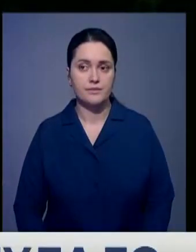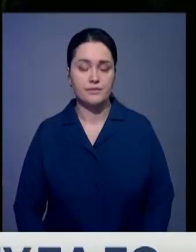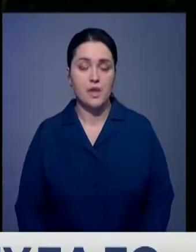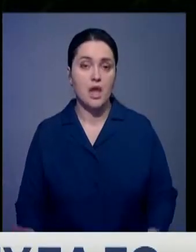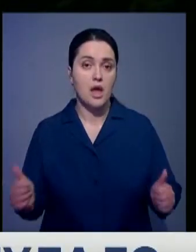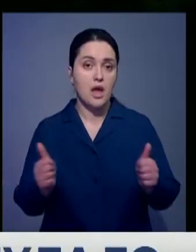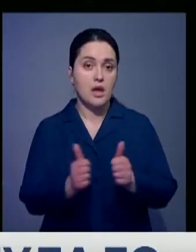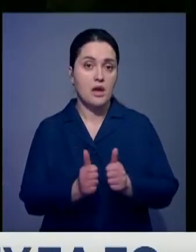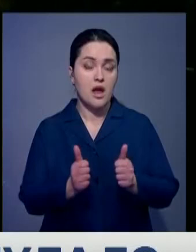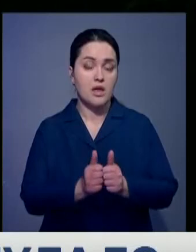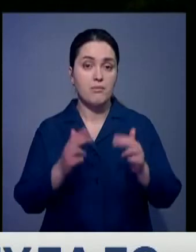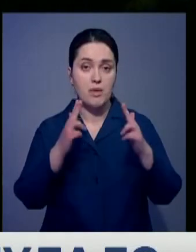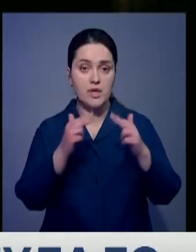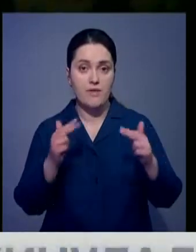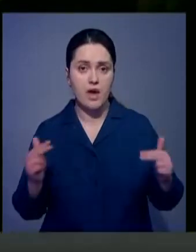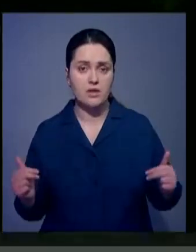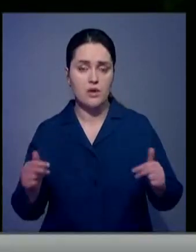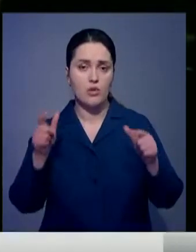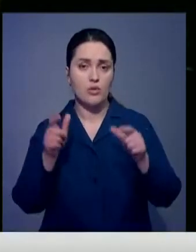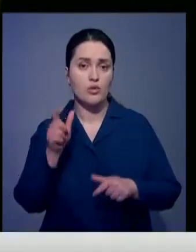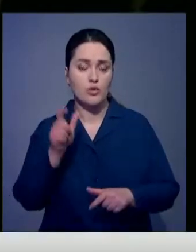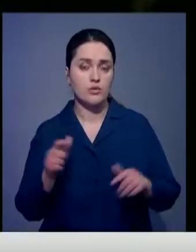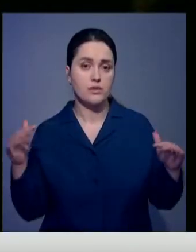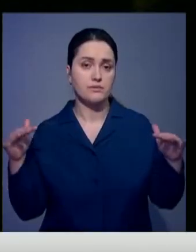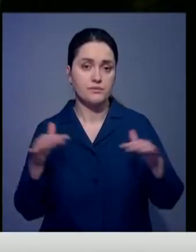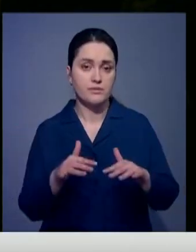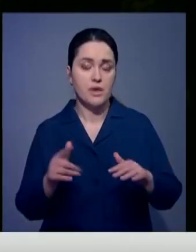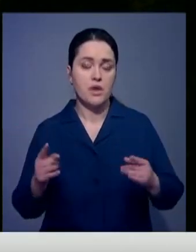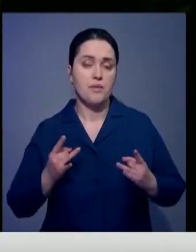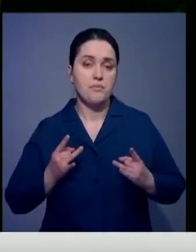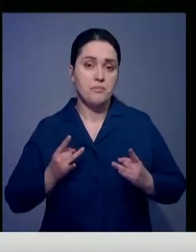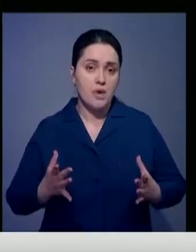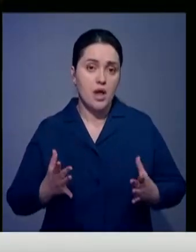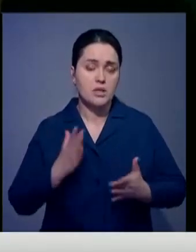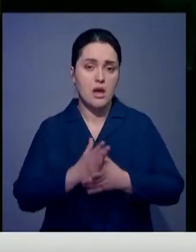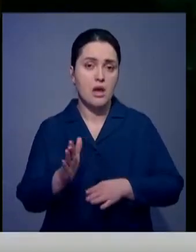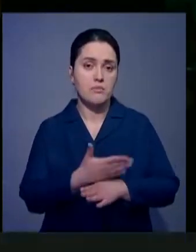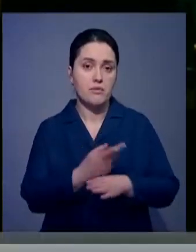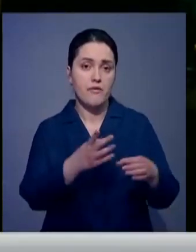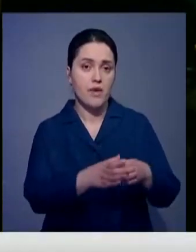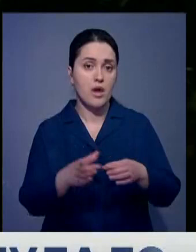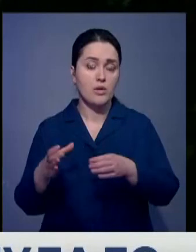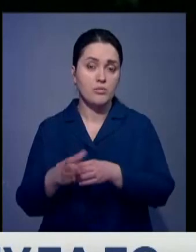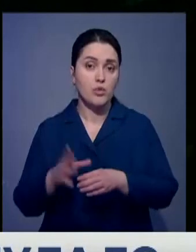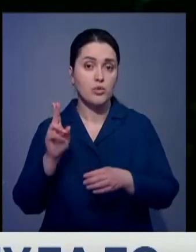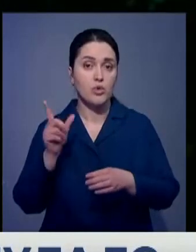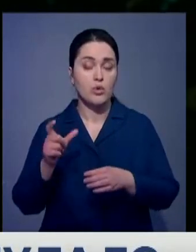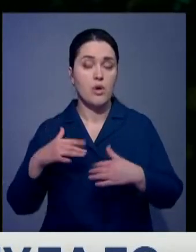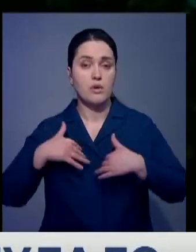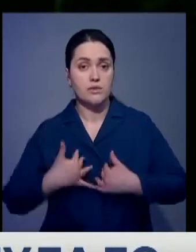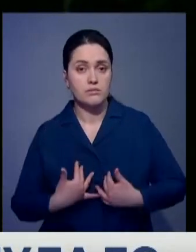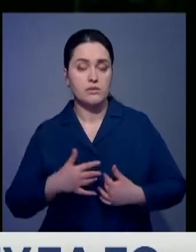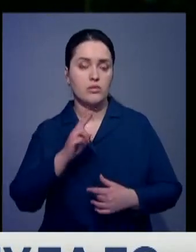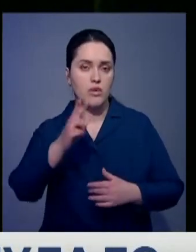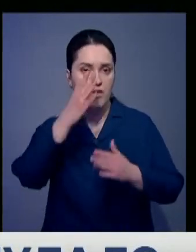Рядом с Вестминстерским дворцом яблоку негде упасть. Одни празднуют знаменательный день, для других это большое горе. Но все уже решено.